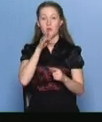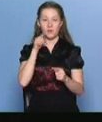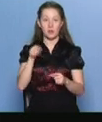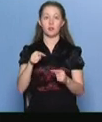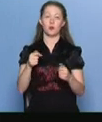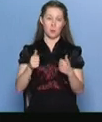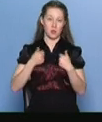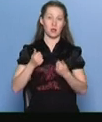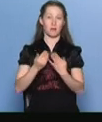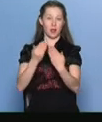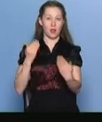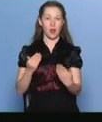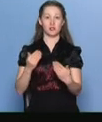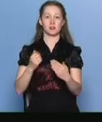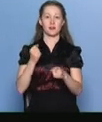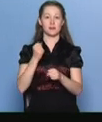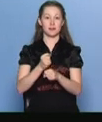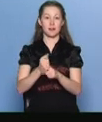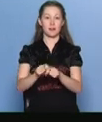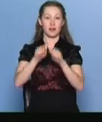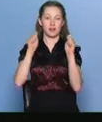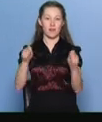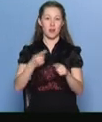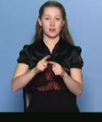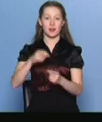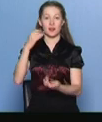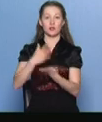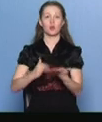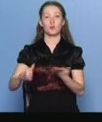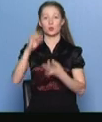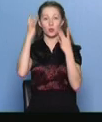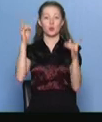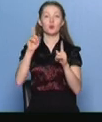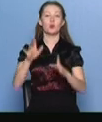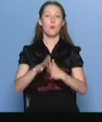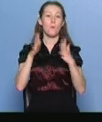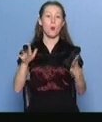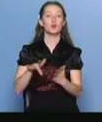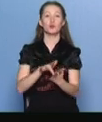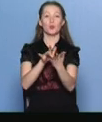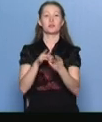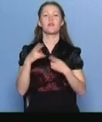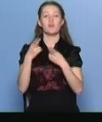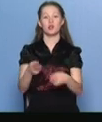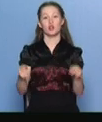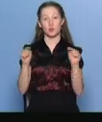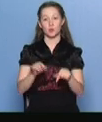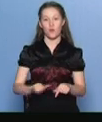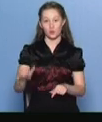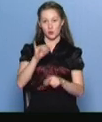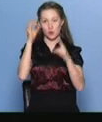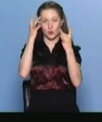раньше, центр удмуртской культуры там откроется. Чтобы этот центр привлекал максимум туристов, чтобы об удмуртской